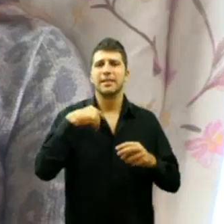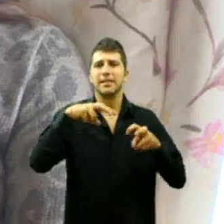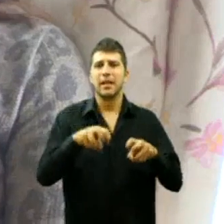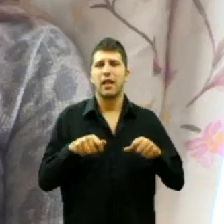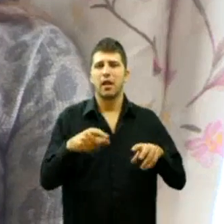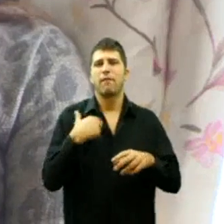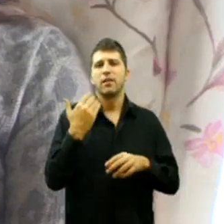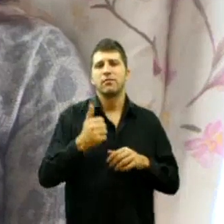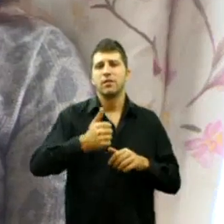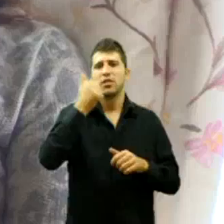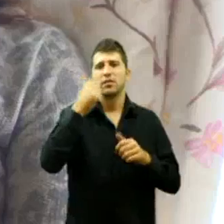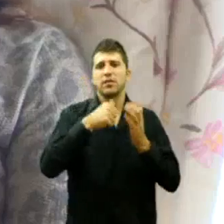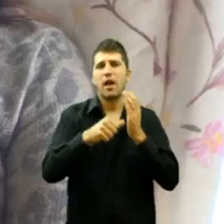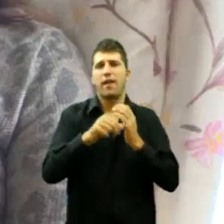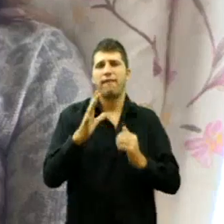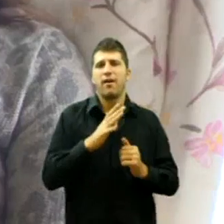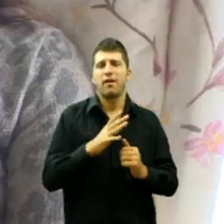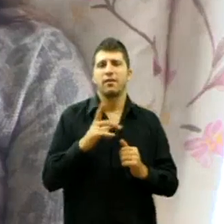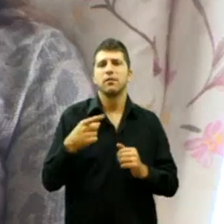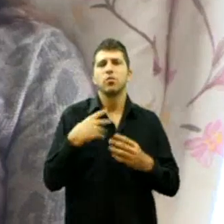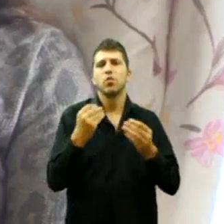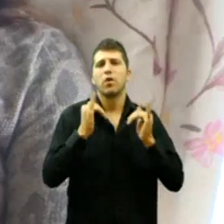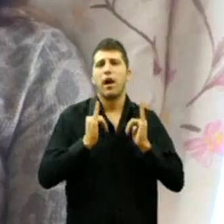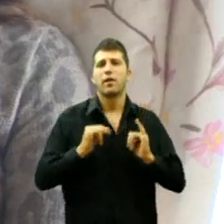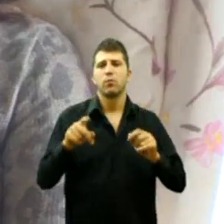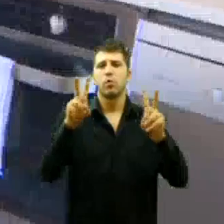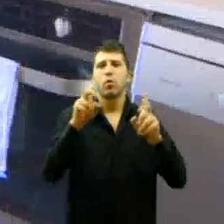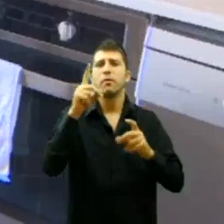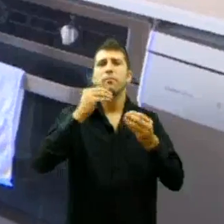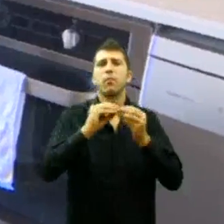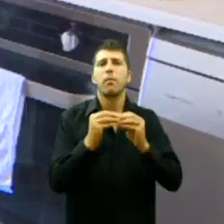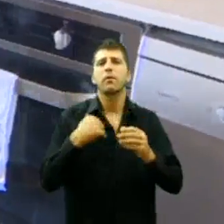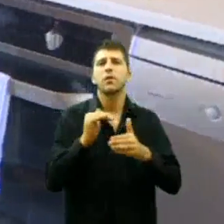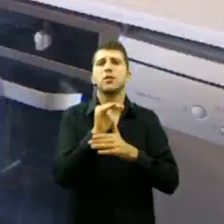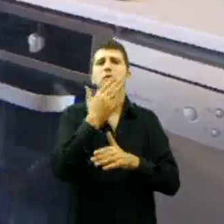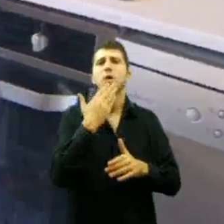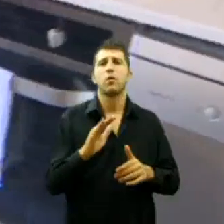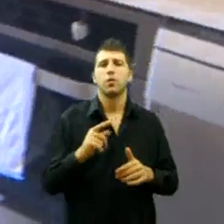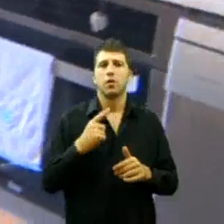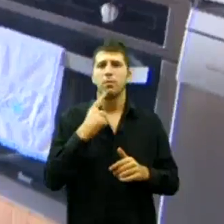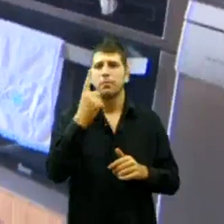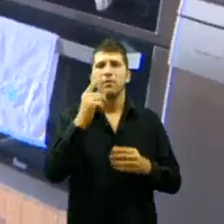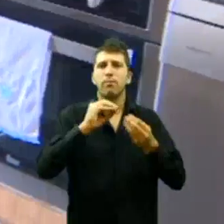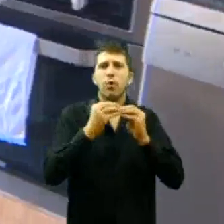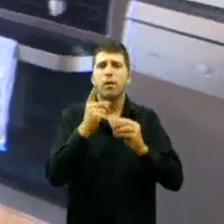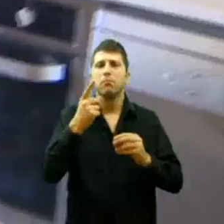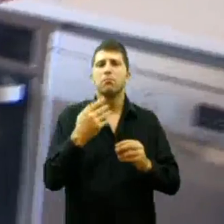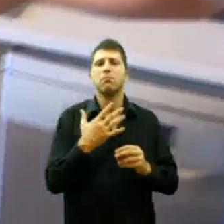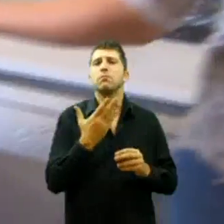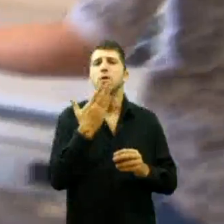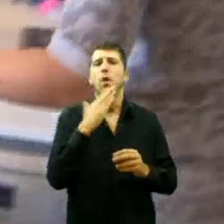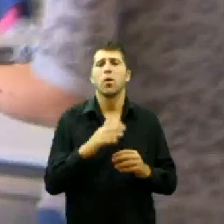için gayet de rahatım, yani o konudan da bir sıkıntı yaşamıyorum. Zaten sıkıntı yaşanılacak bir Kübra durum ve değil. Metin'in görüntüleri şu